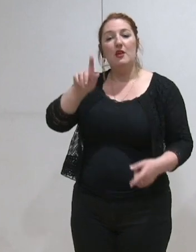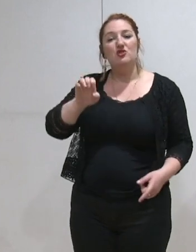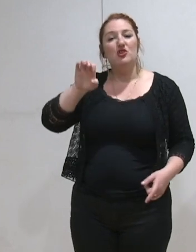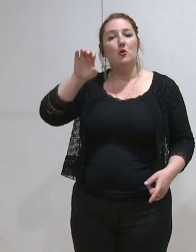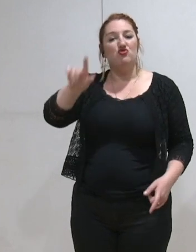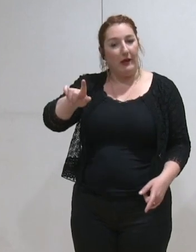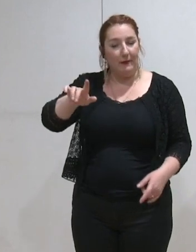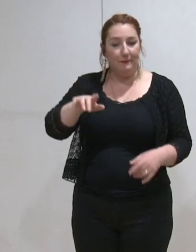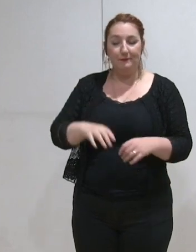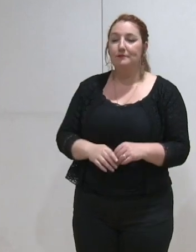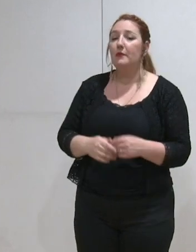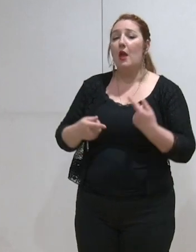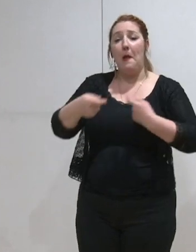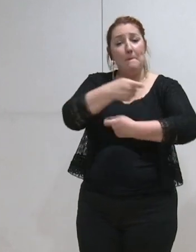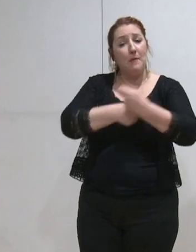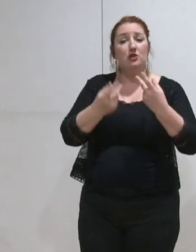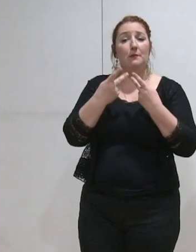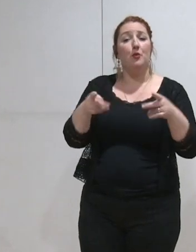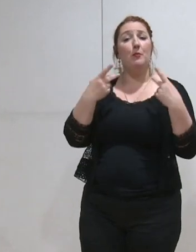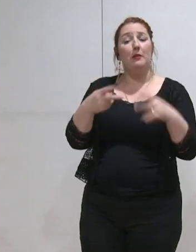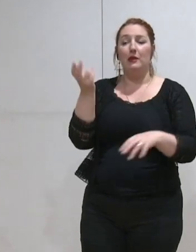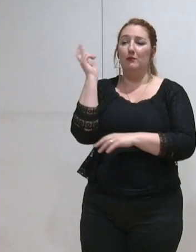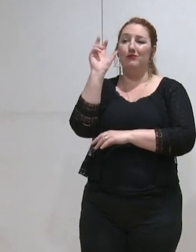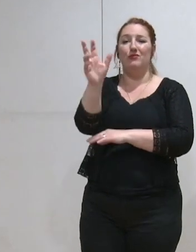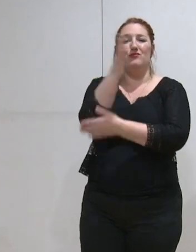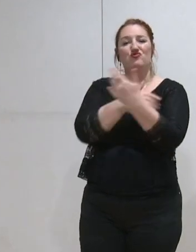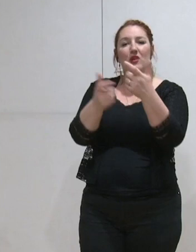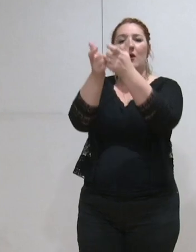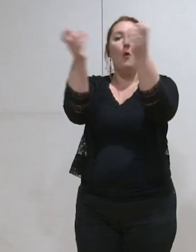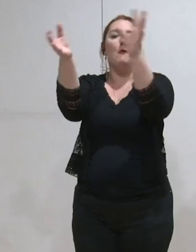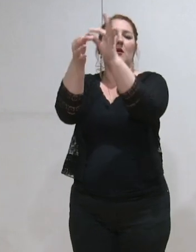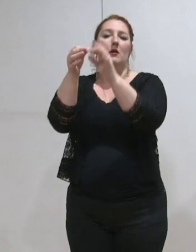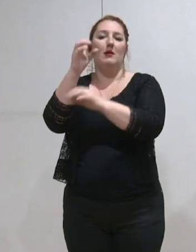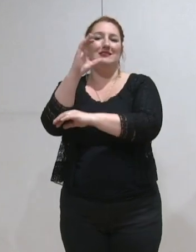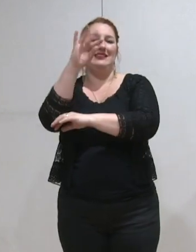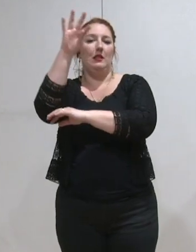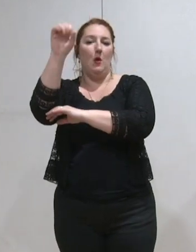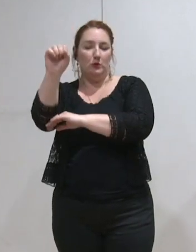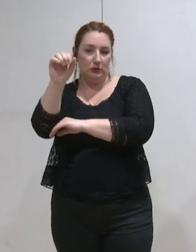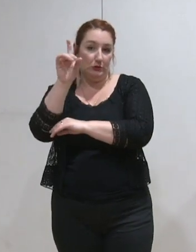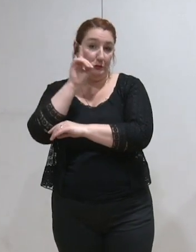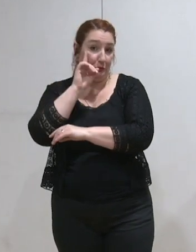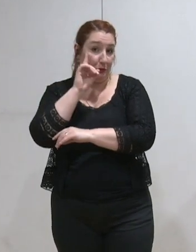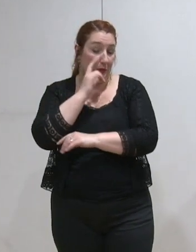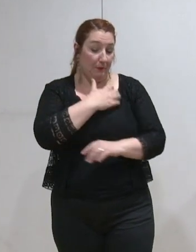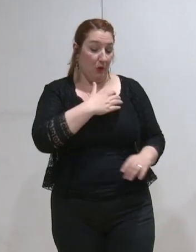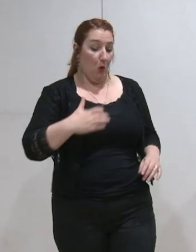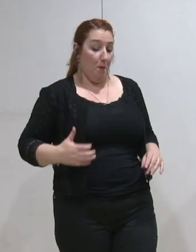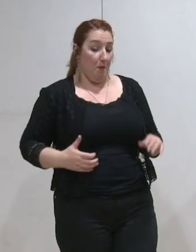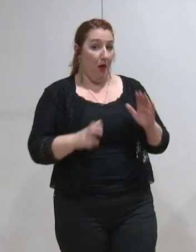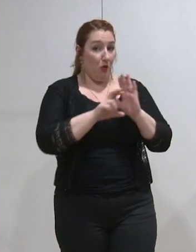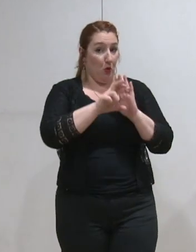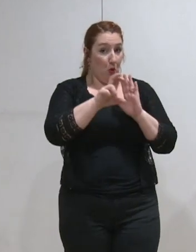l'attribution du marché au groupement cité Haos puisque le maire de Grenoble avait écrit